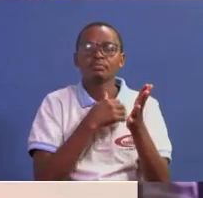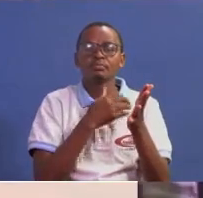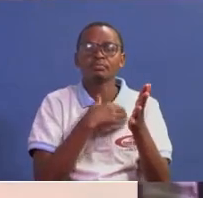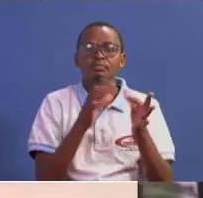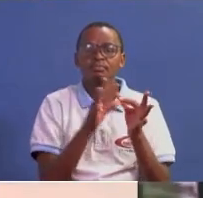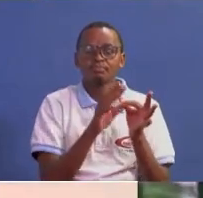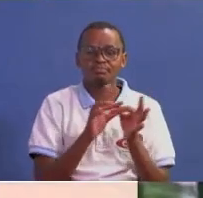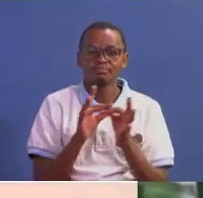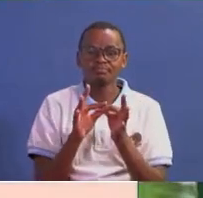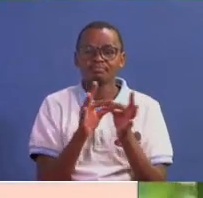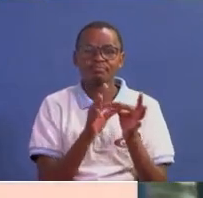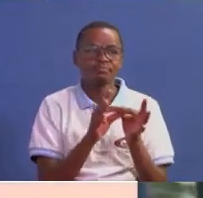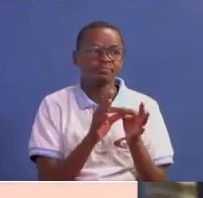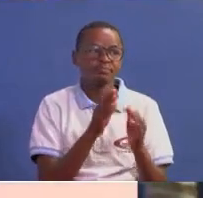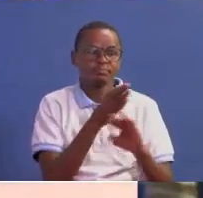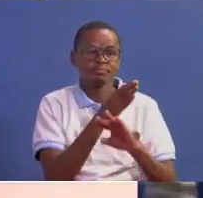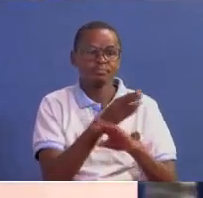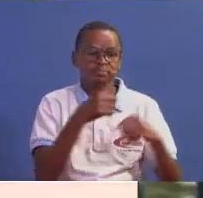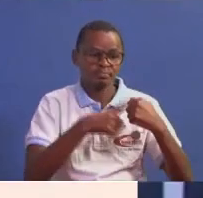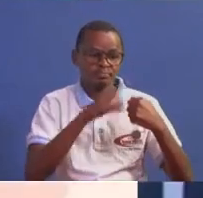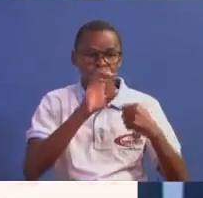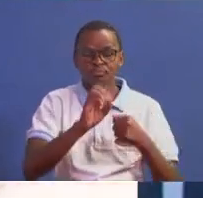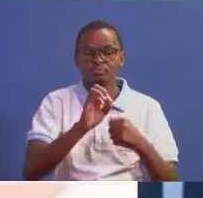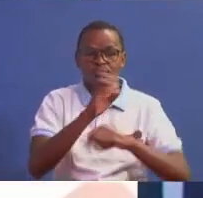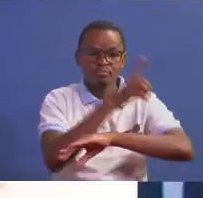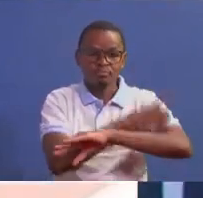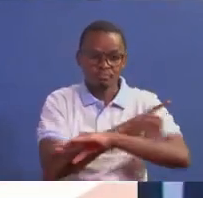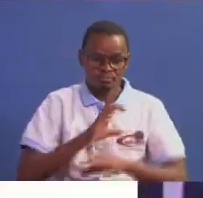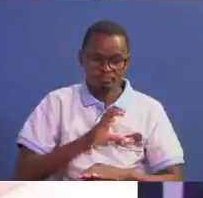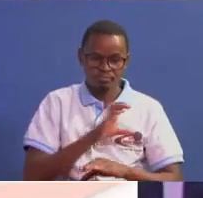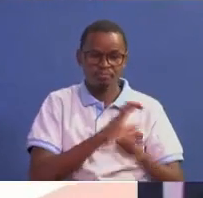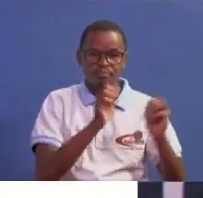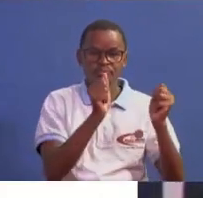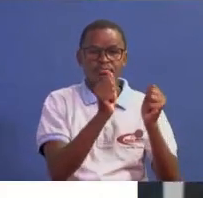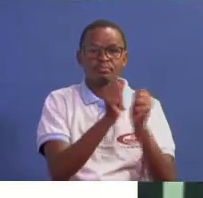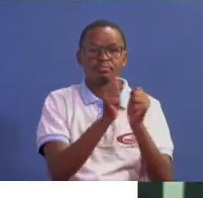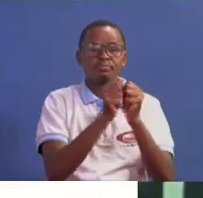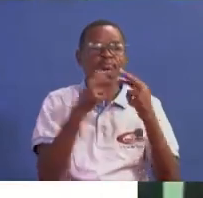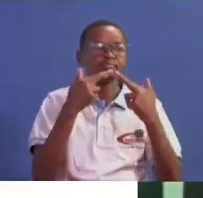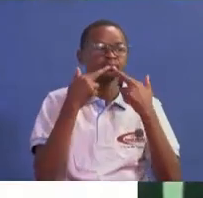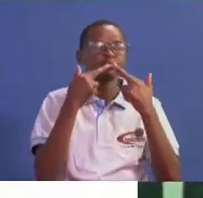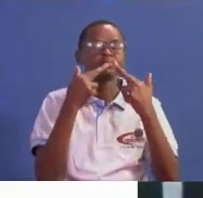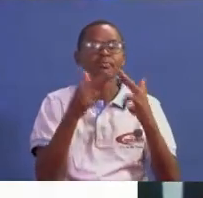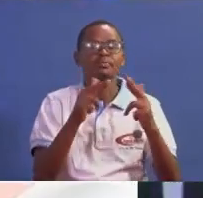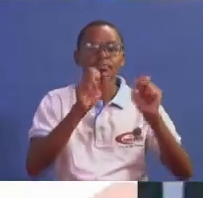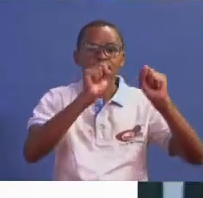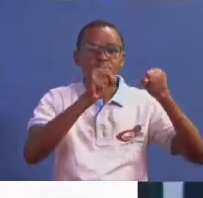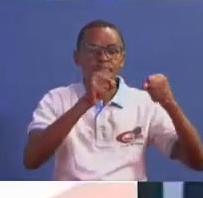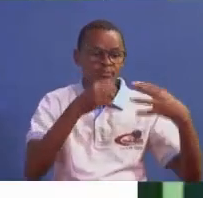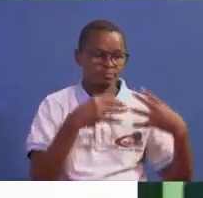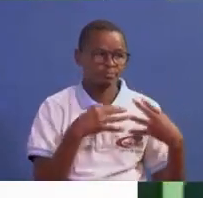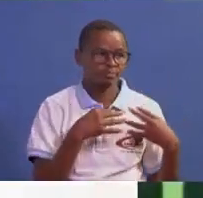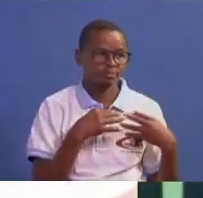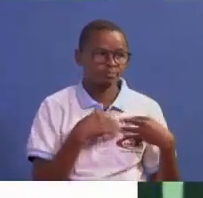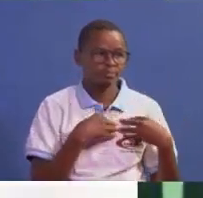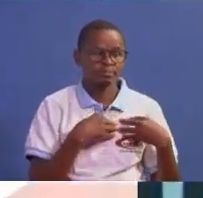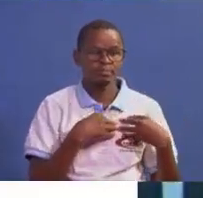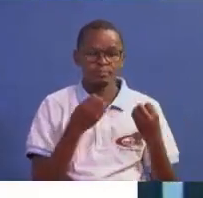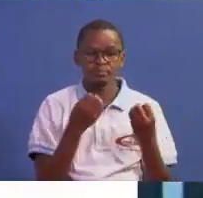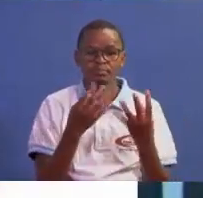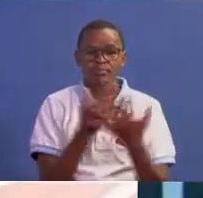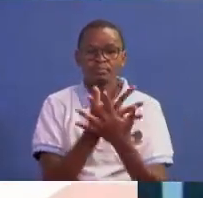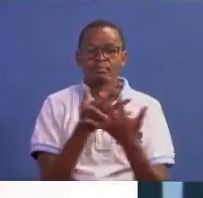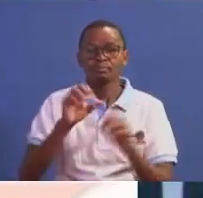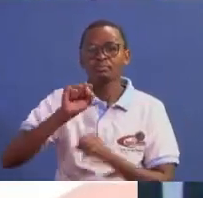ile cohesion. Baada ya siku 60 kamati yenye wanachama 10 hiyo imetoa ripoti yake. Wameweza kukubaliana kwa